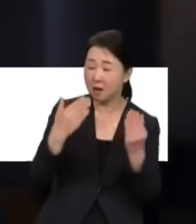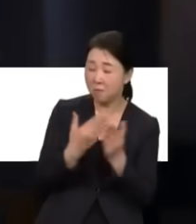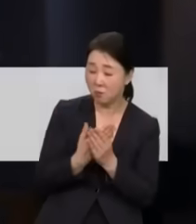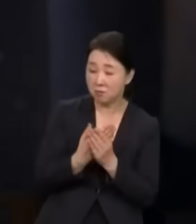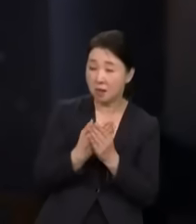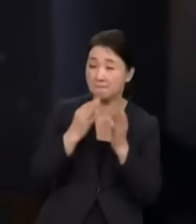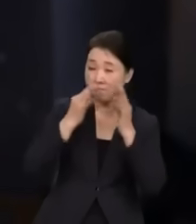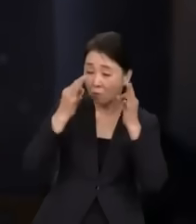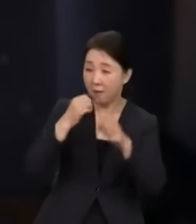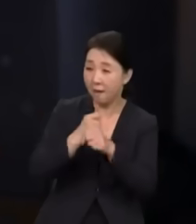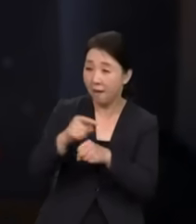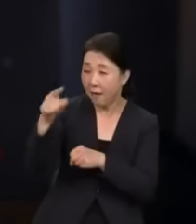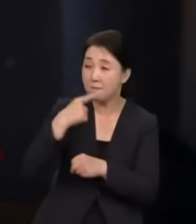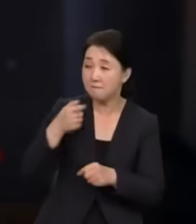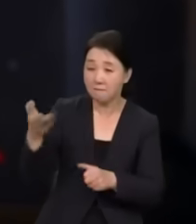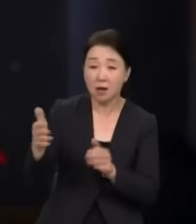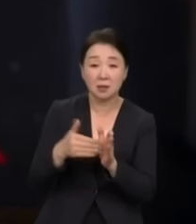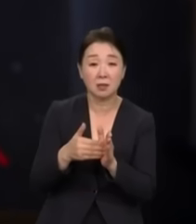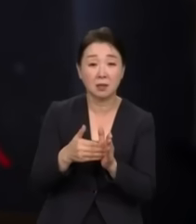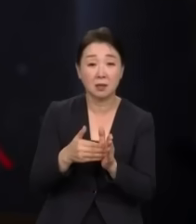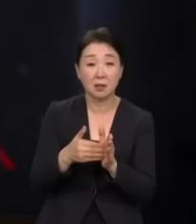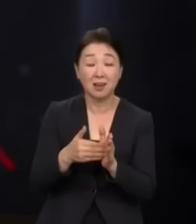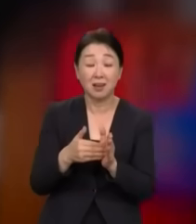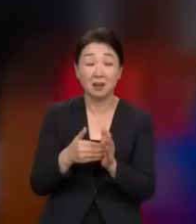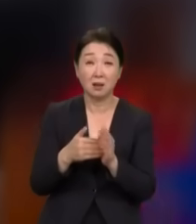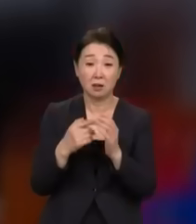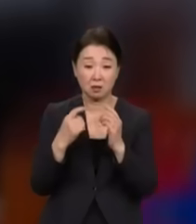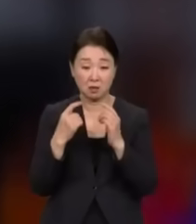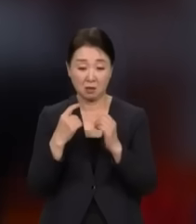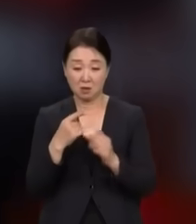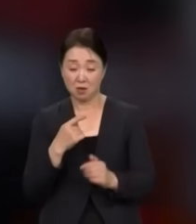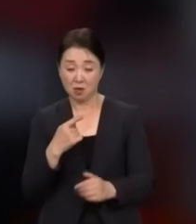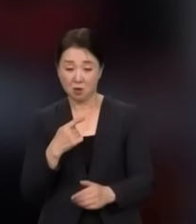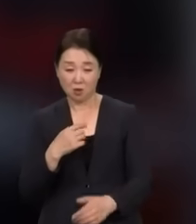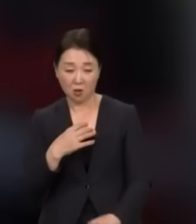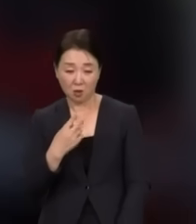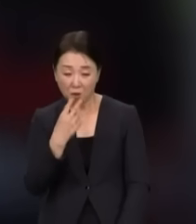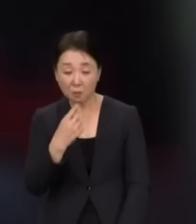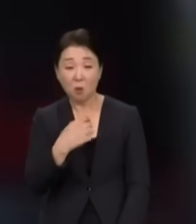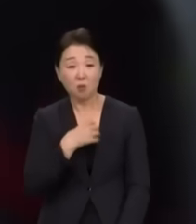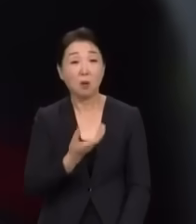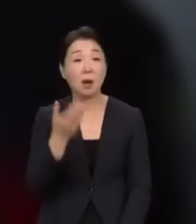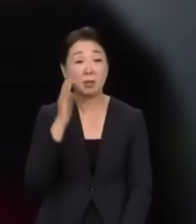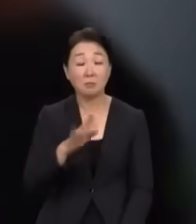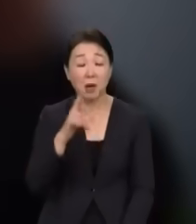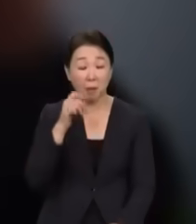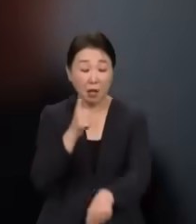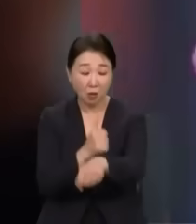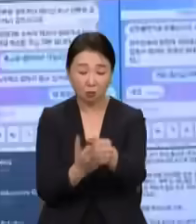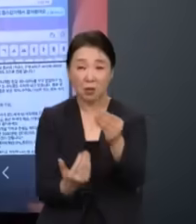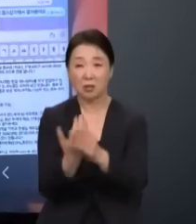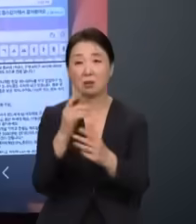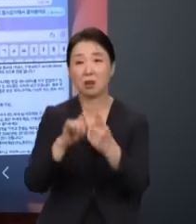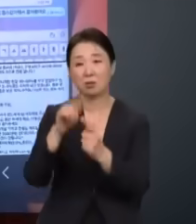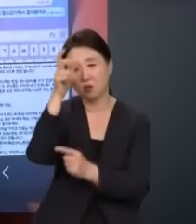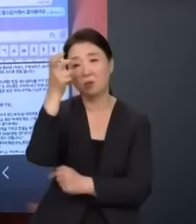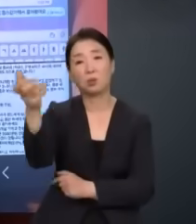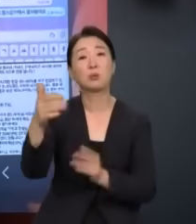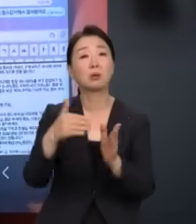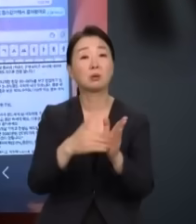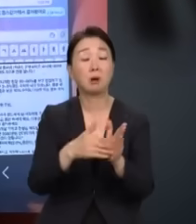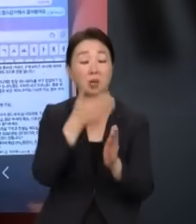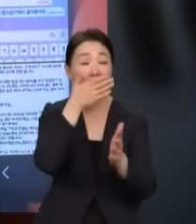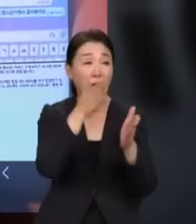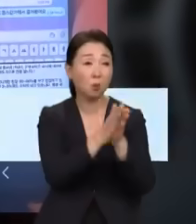거다. 신변에 위협을 무릎 쓰고 사건을 제보했지만 경찰은 마약 투약 사건으로 정리해 검찰에 넘겼습니다. 다른